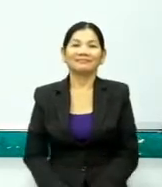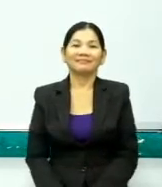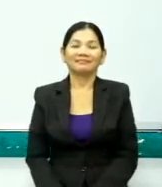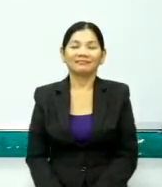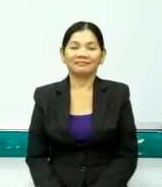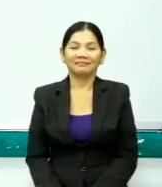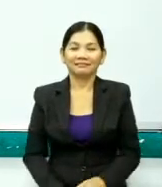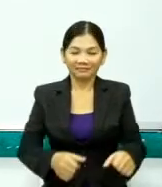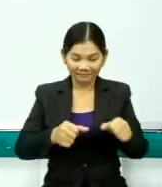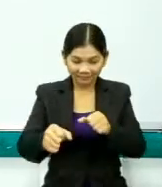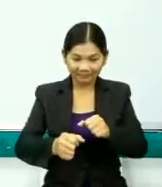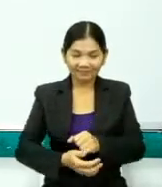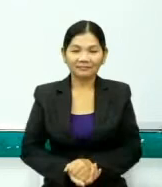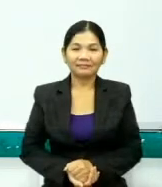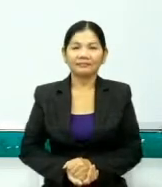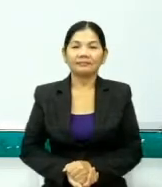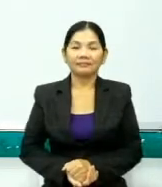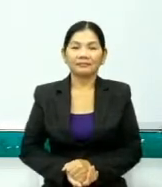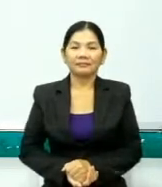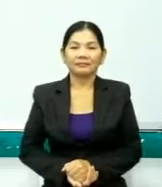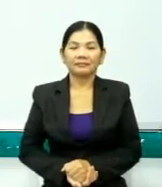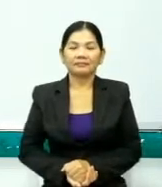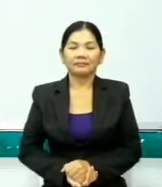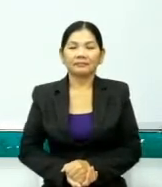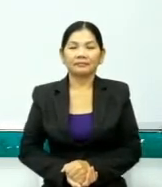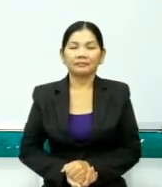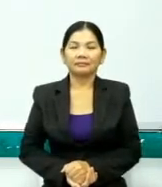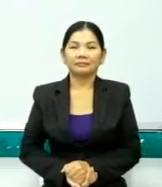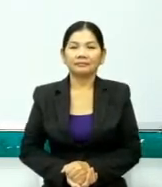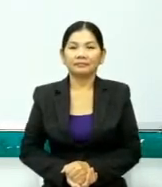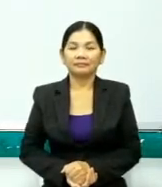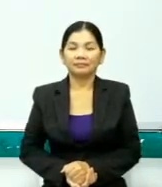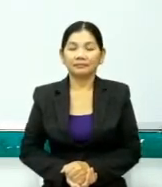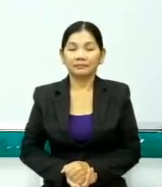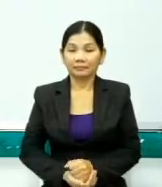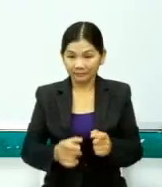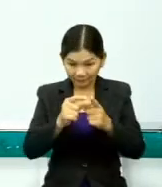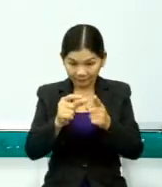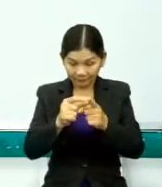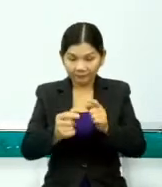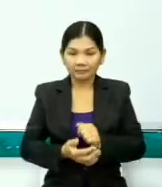chà là con mơ cả khiến chà nè kru mê nó phía